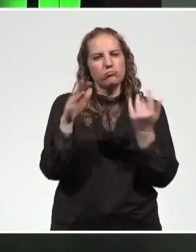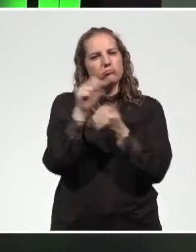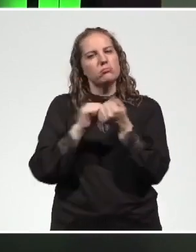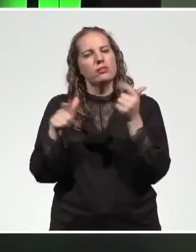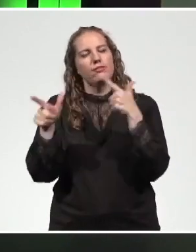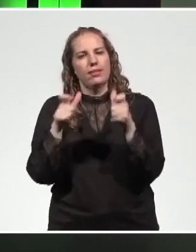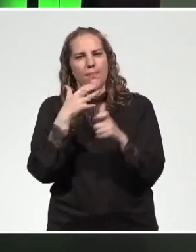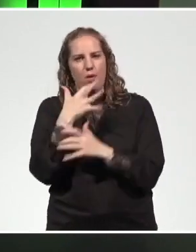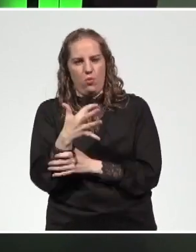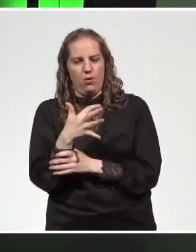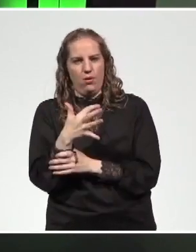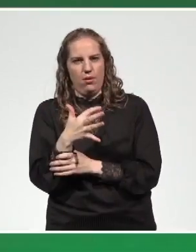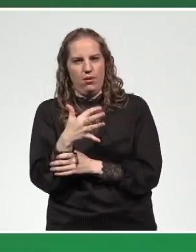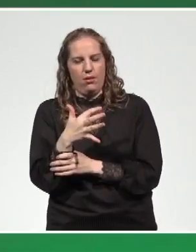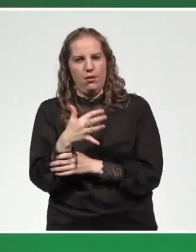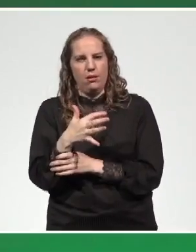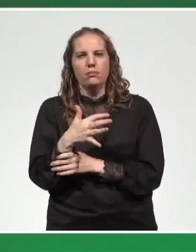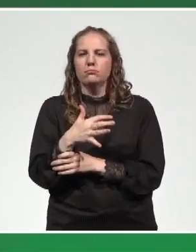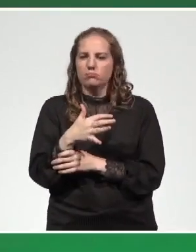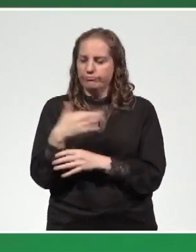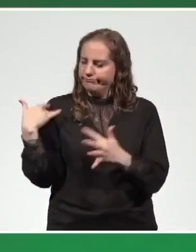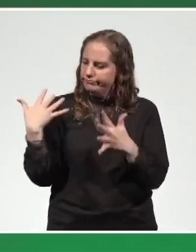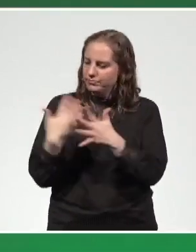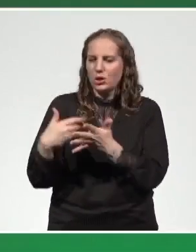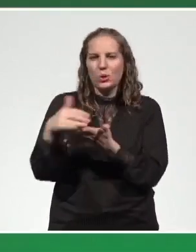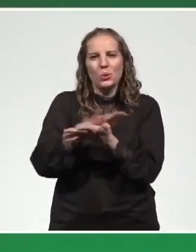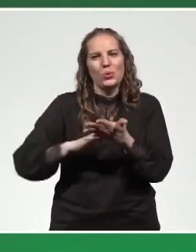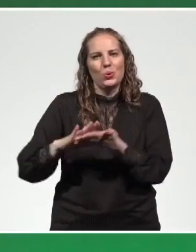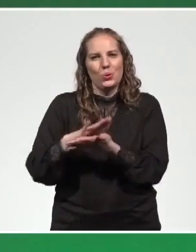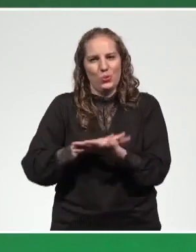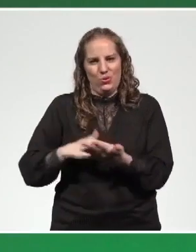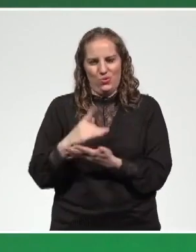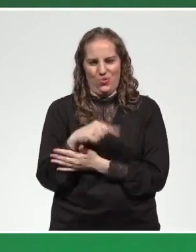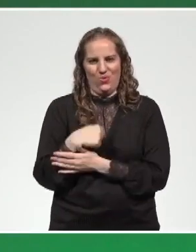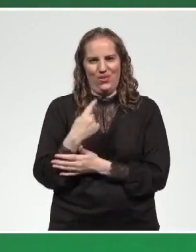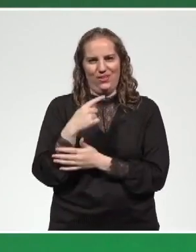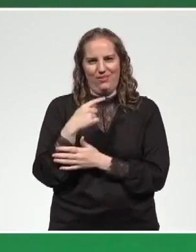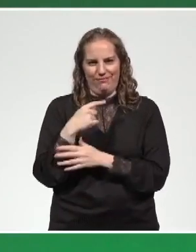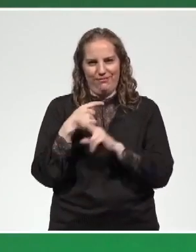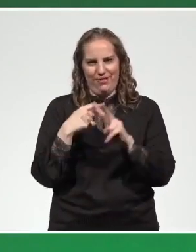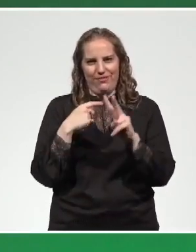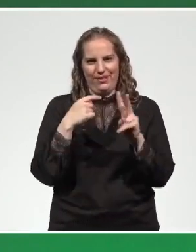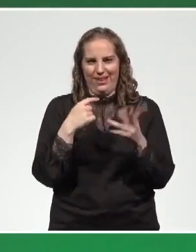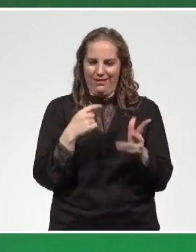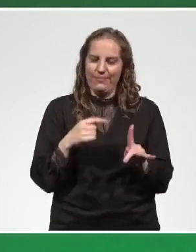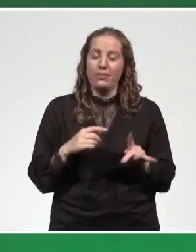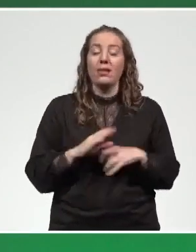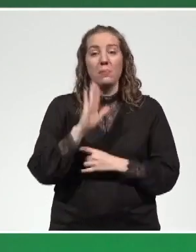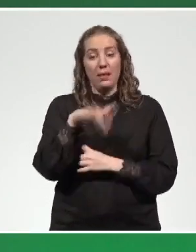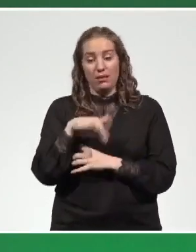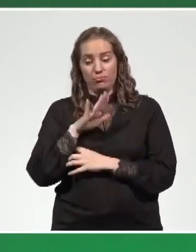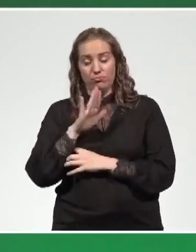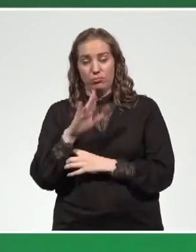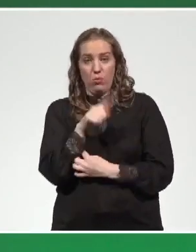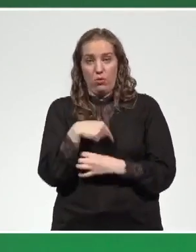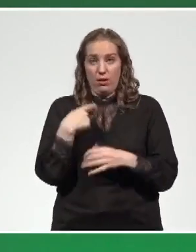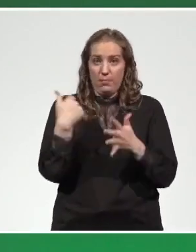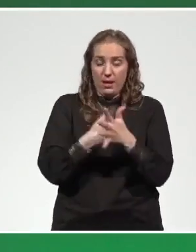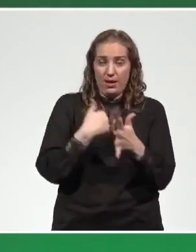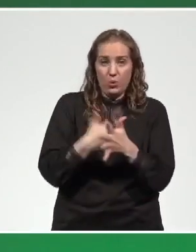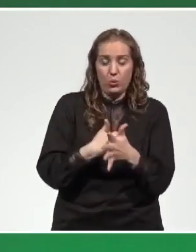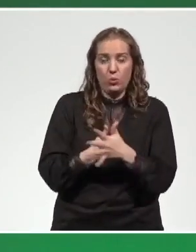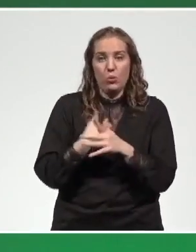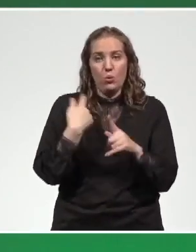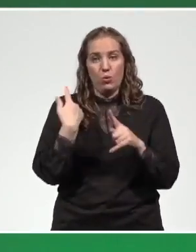verið eina megin stoðum okkar í VG og hafa alltaf einkennt okkar baráttu okkar málflutning og raunar endurspeglast bara